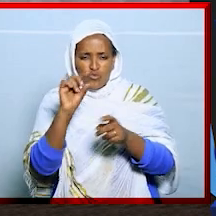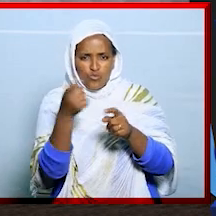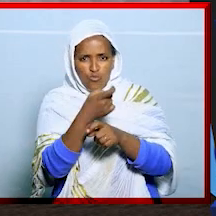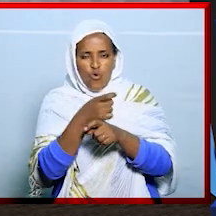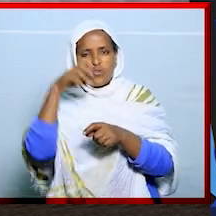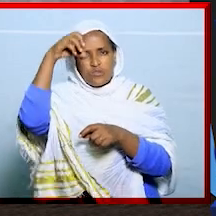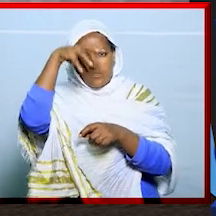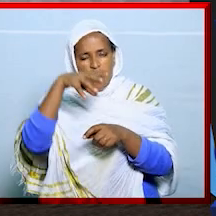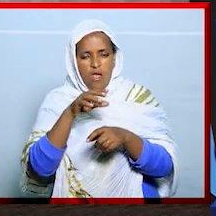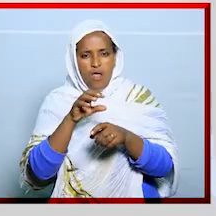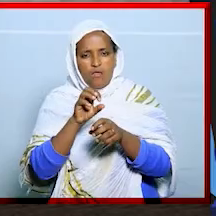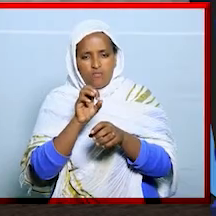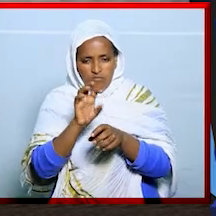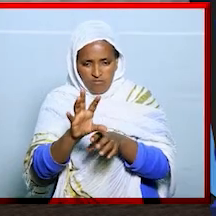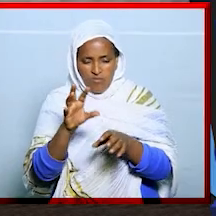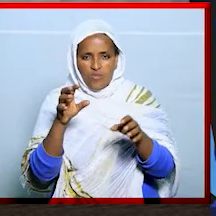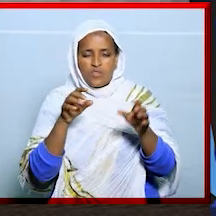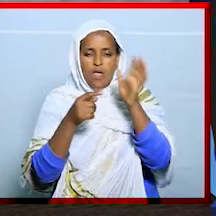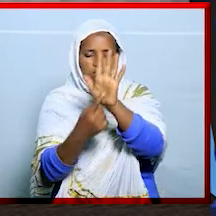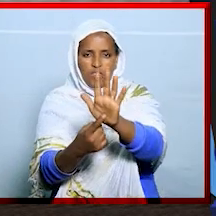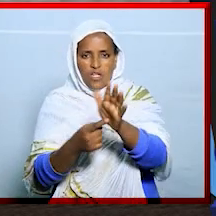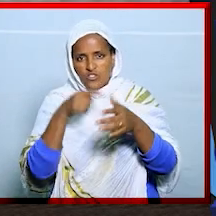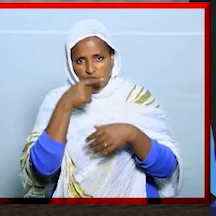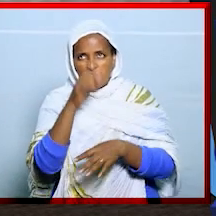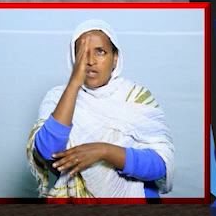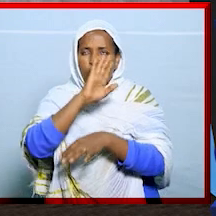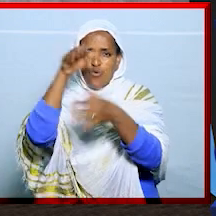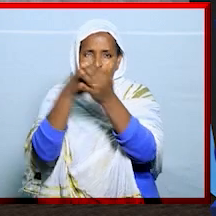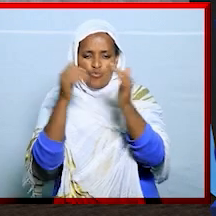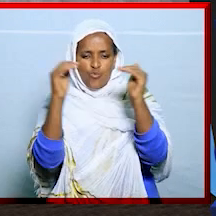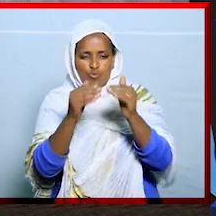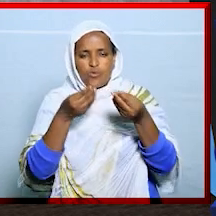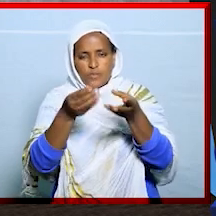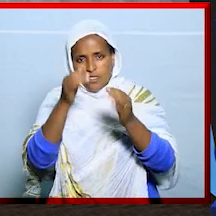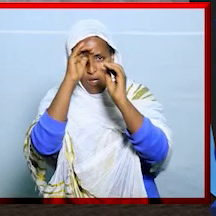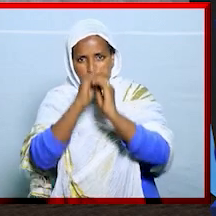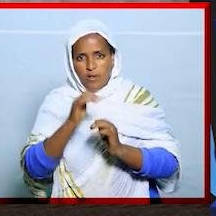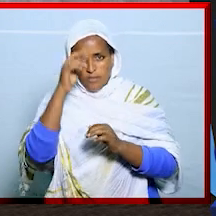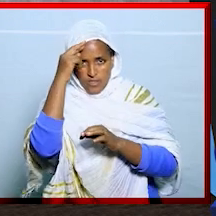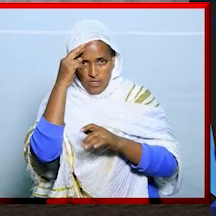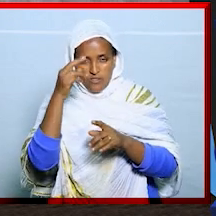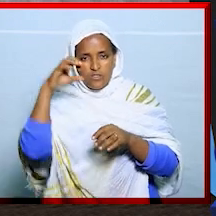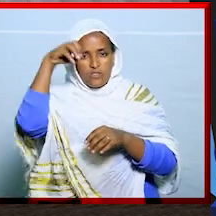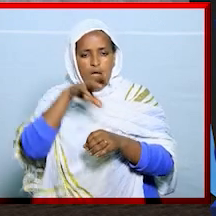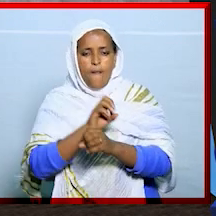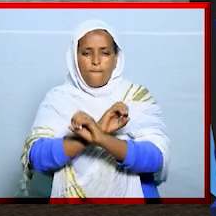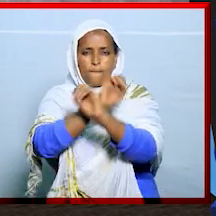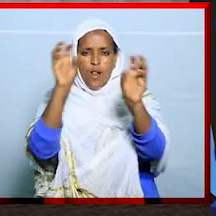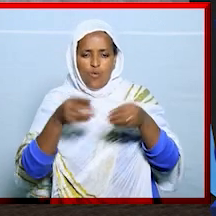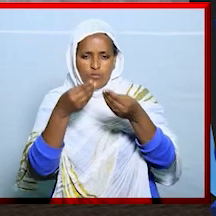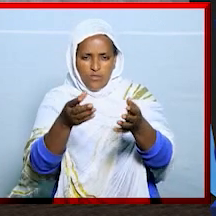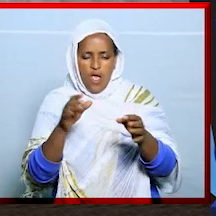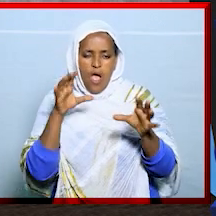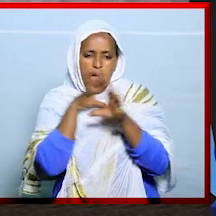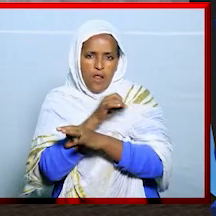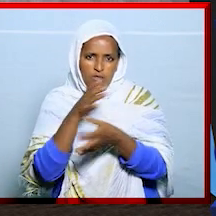ቸርነት በትንሹም ቢሆን በብልጭታም ቢሆን ታመለክታለች ይላል። እግዚአብሔር ለሁሉም የሚሰጥ ነው። ፀሐይ ብርሃኗን ትሰጣለች፣